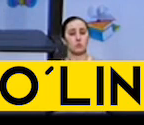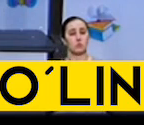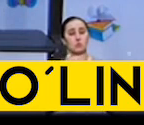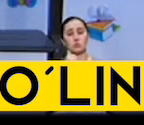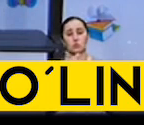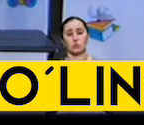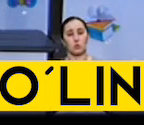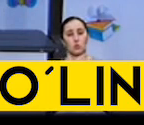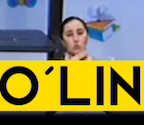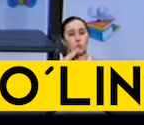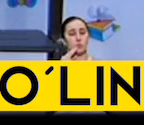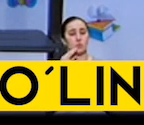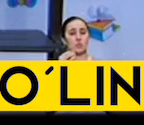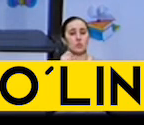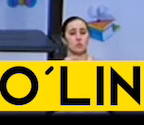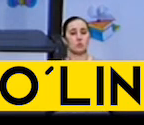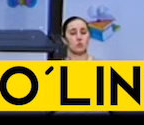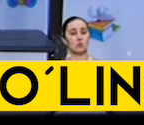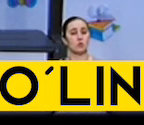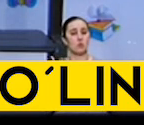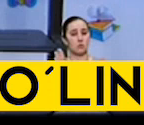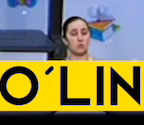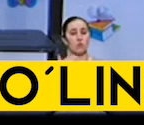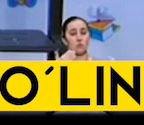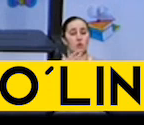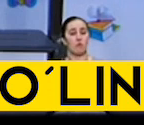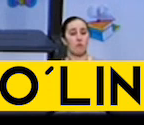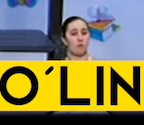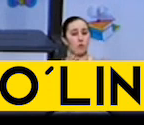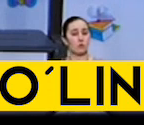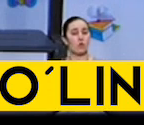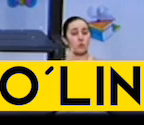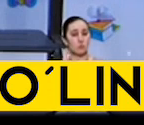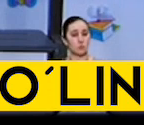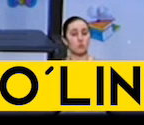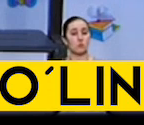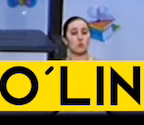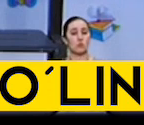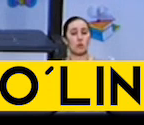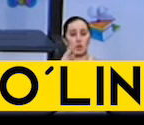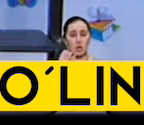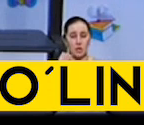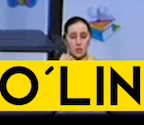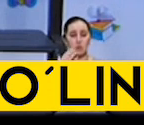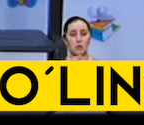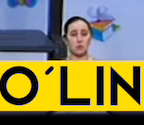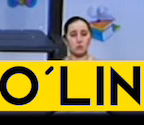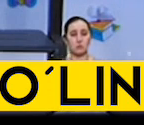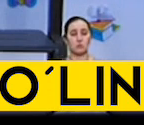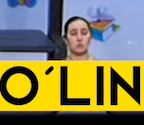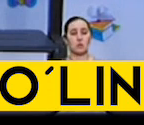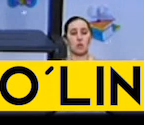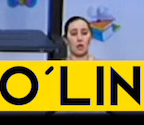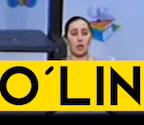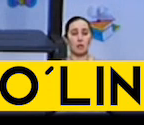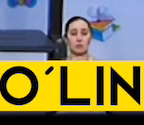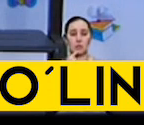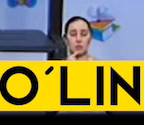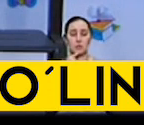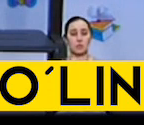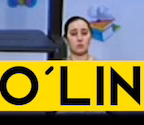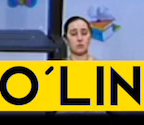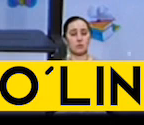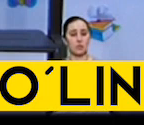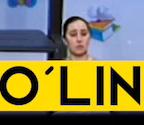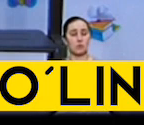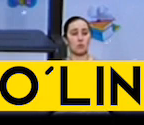juda ko'p ijodiy ishlar qoldirganlar. Ular vafot etgan bo'lsalarda, hali hanuz xalq dilidan,